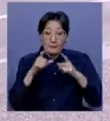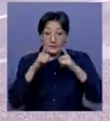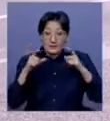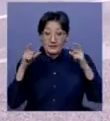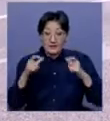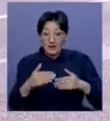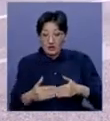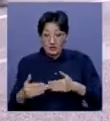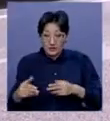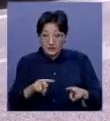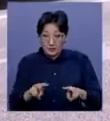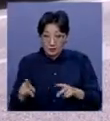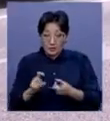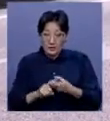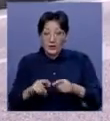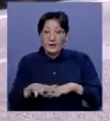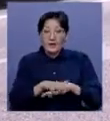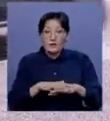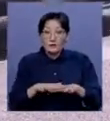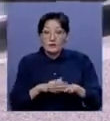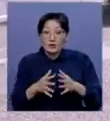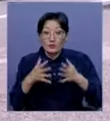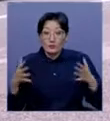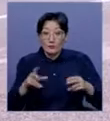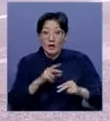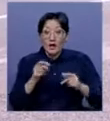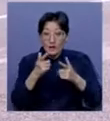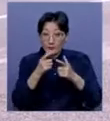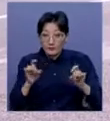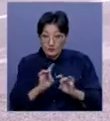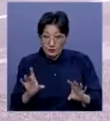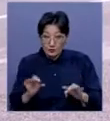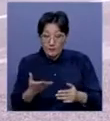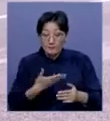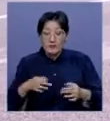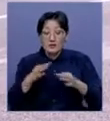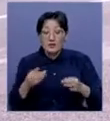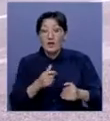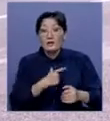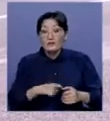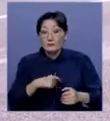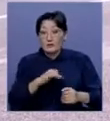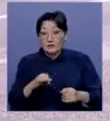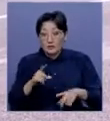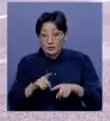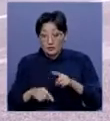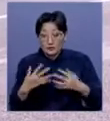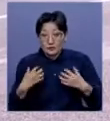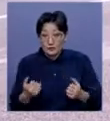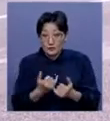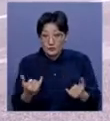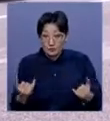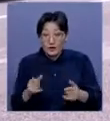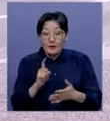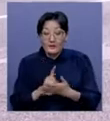тағып, арақашықтық сақтау туралы халықты мейлінше кеңінен ақпараттандыру. Біздің де айтарымыз, өзіңіз бен жақындарыңыздың денсаулығы үшін міндетті